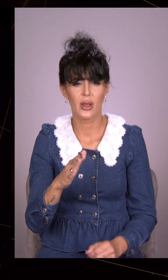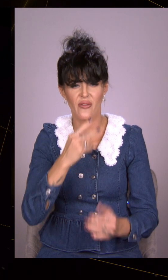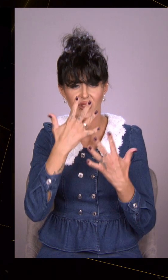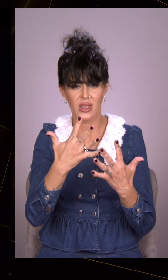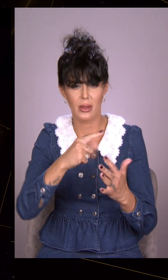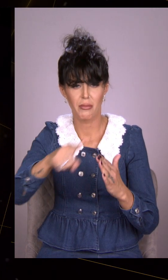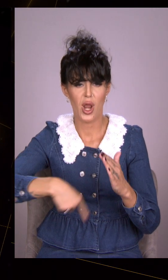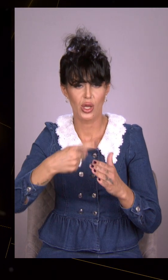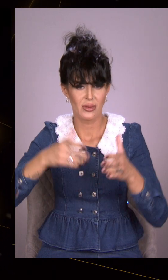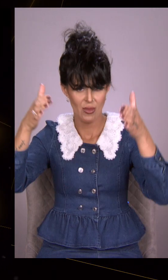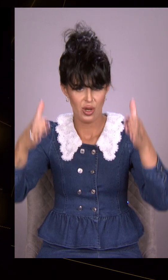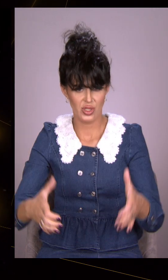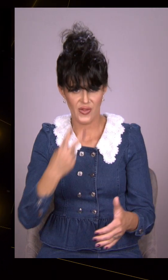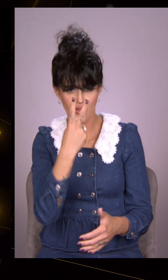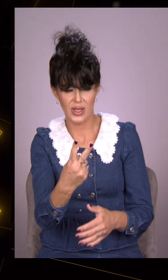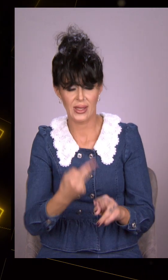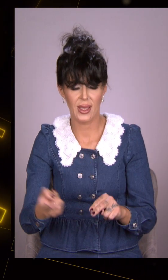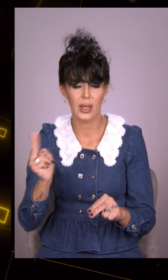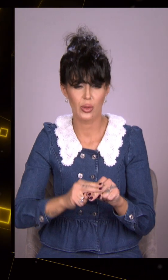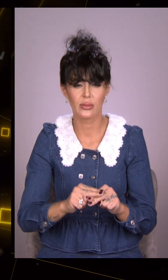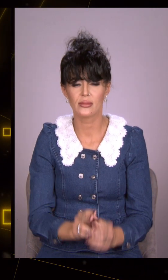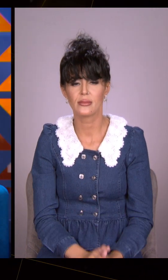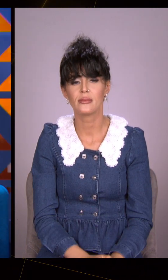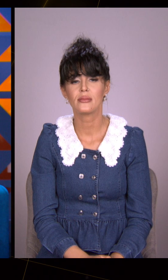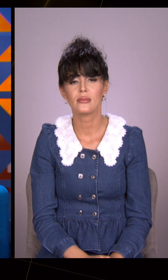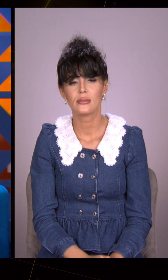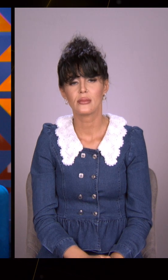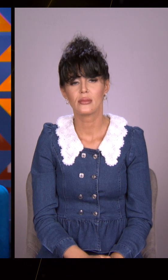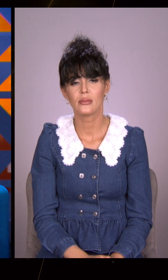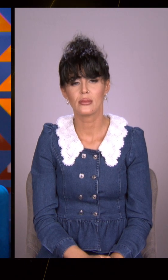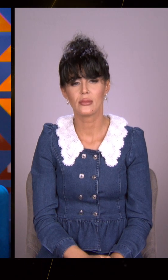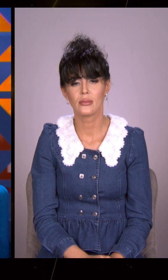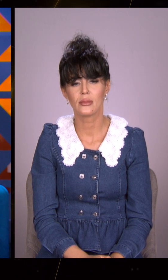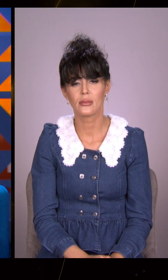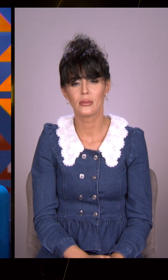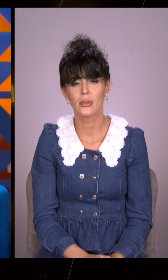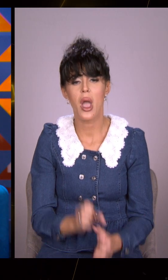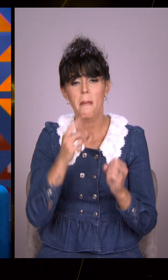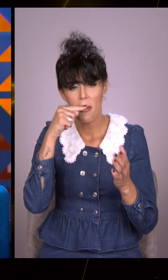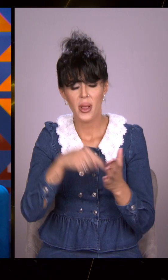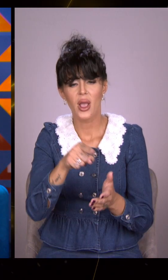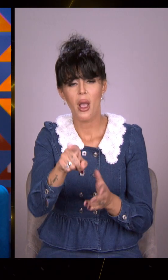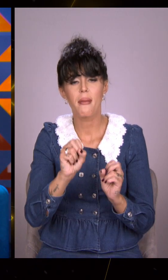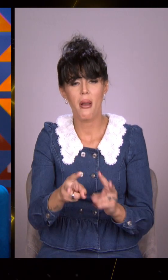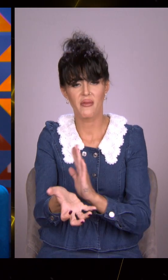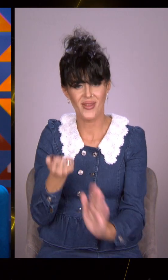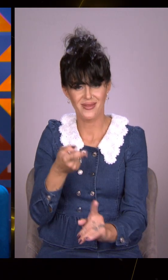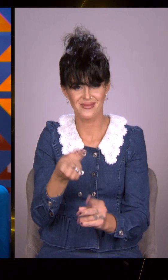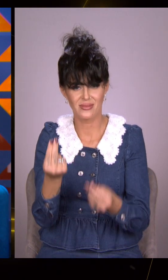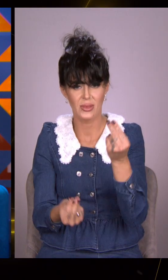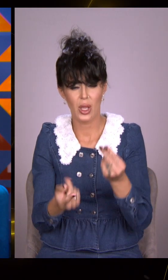кухні стояла, то можна пізнати. А як ви дістали ці речі? Пізніше вже,